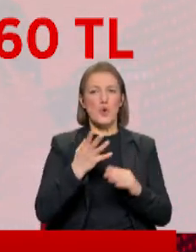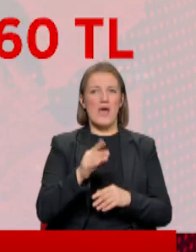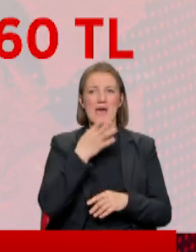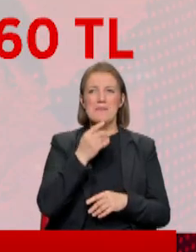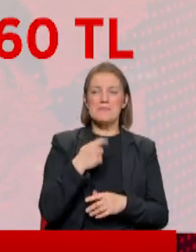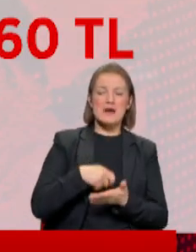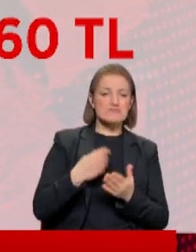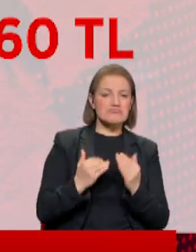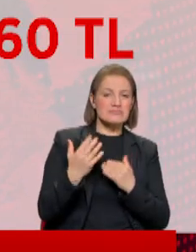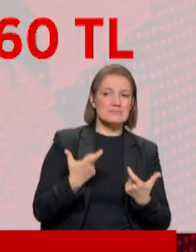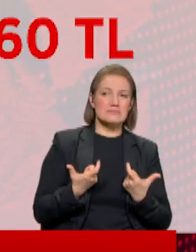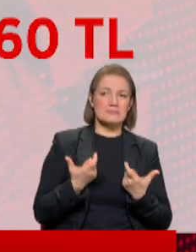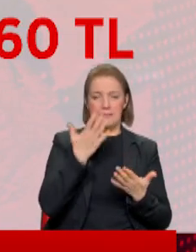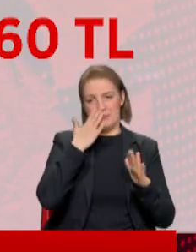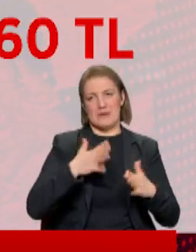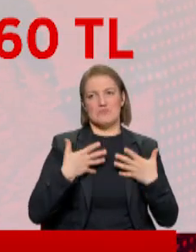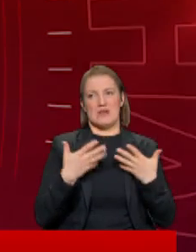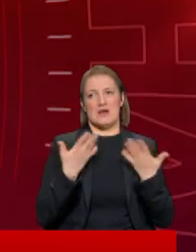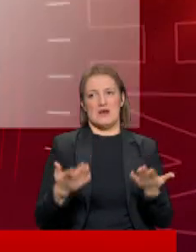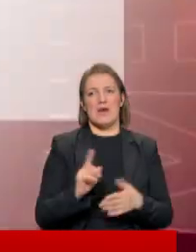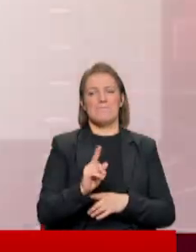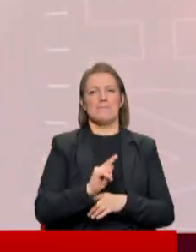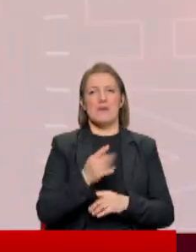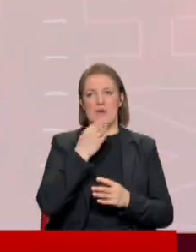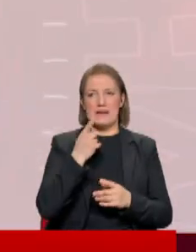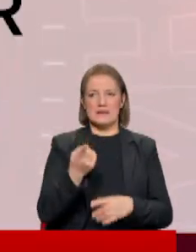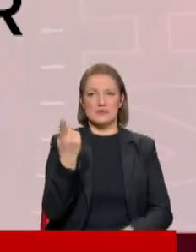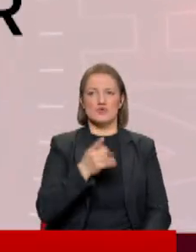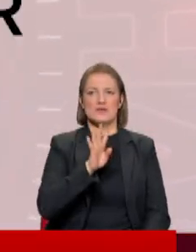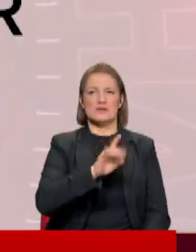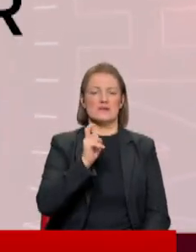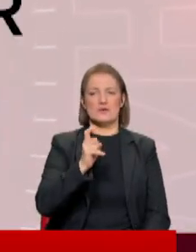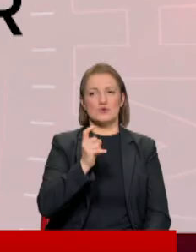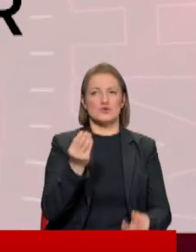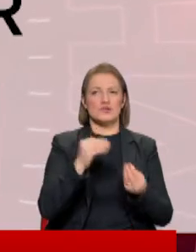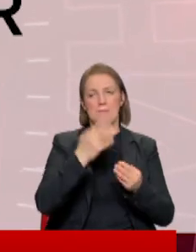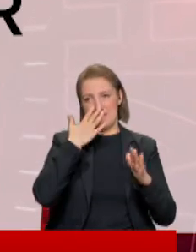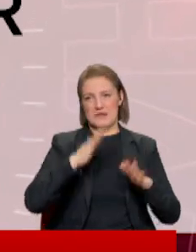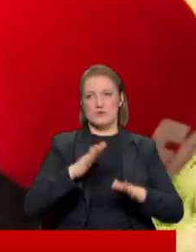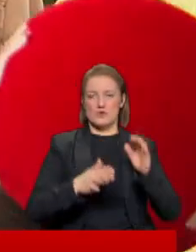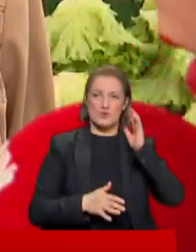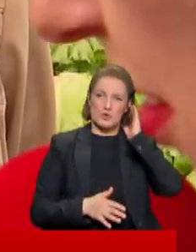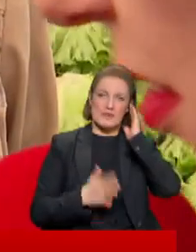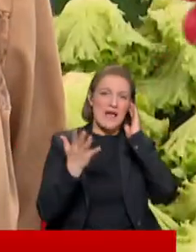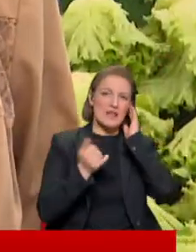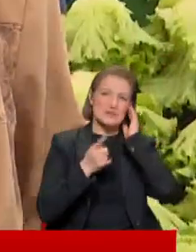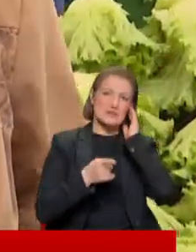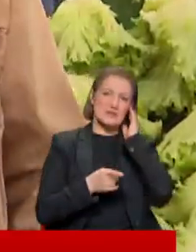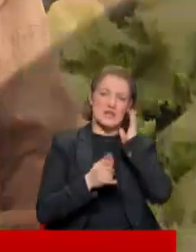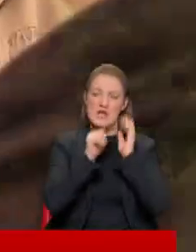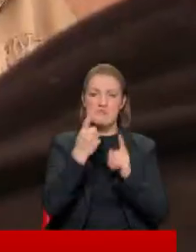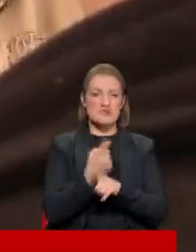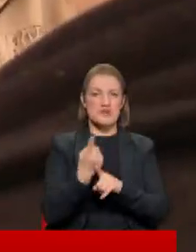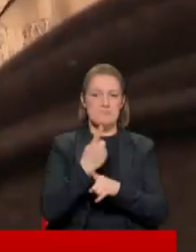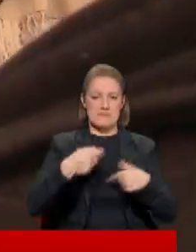ne kadar yükselecek onu merak ediyor. Memur emeklisine de %49 civarında zam bekleniyor. Ne aldınız? Hiçbir